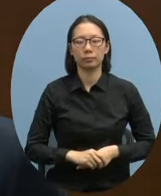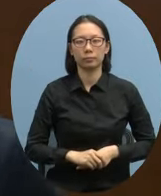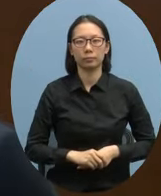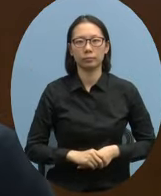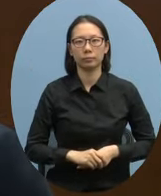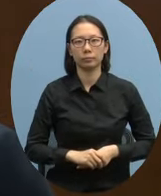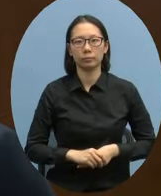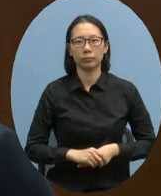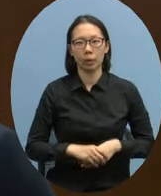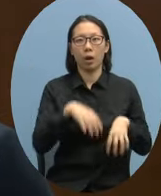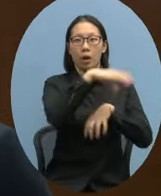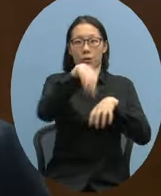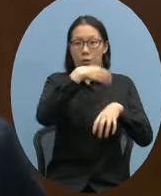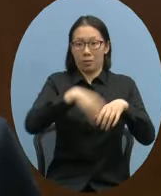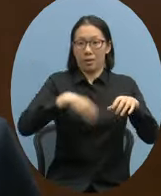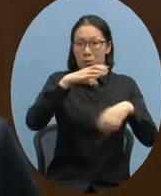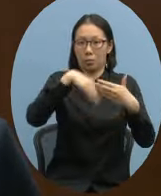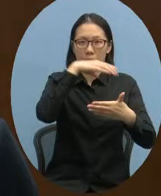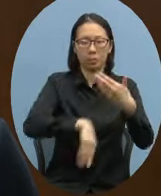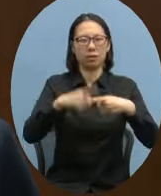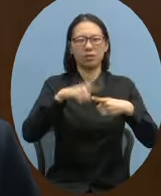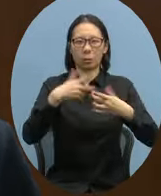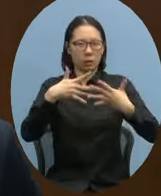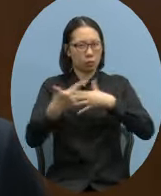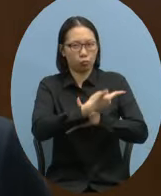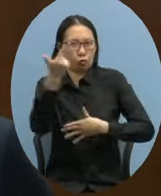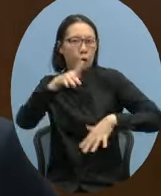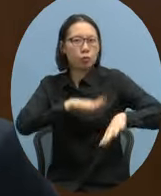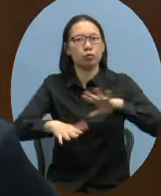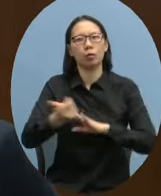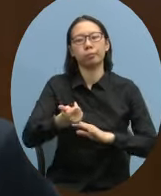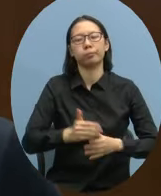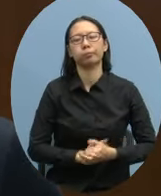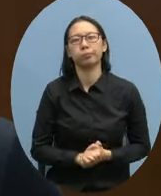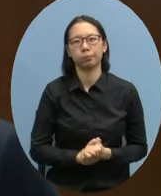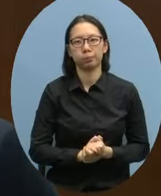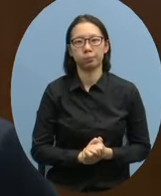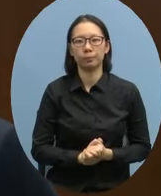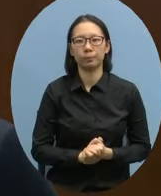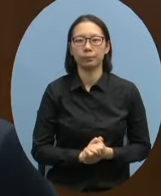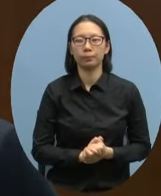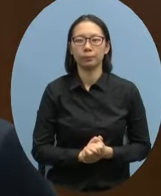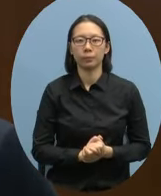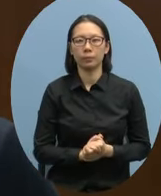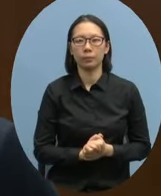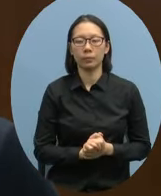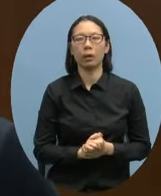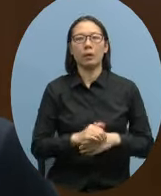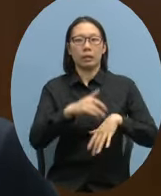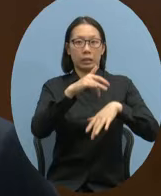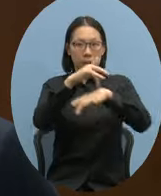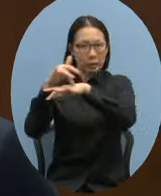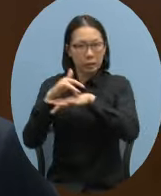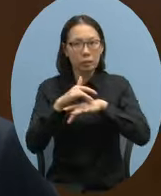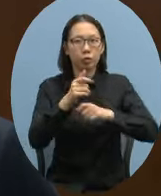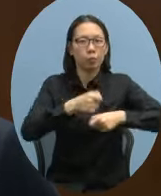面我們其實很大空間，我們很多事可以做得到，怎樣可以跟他們